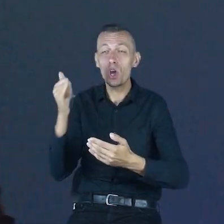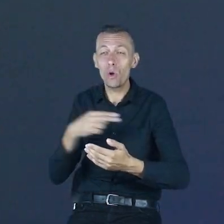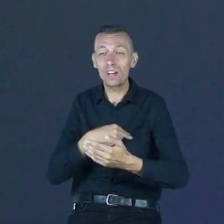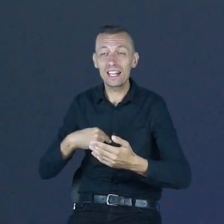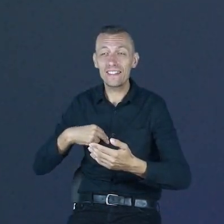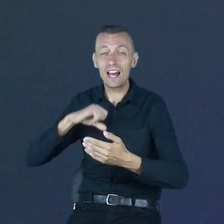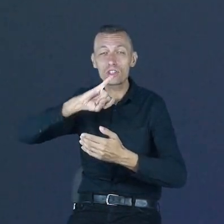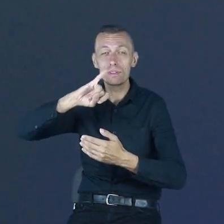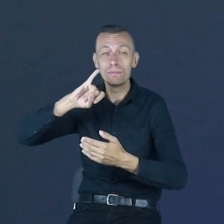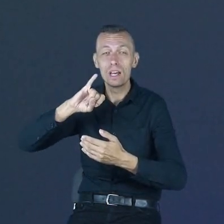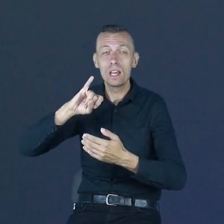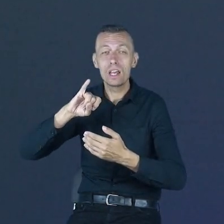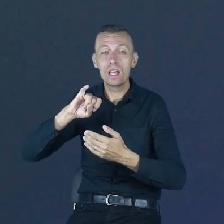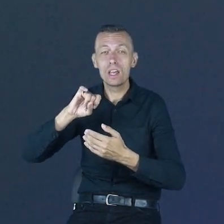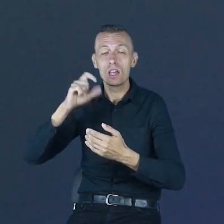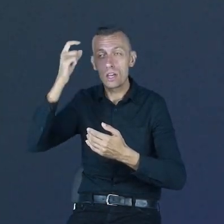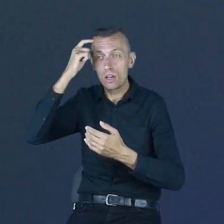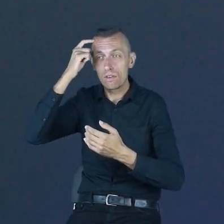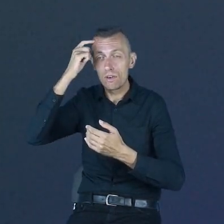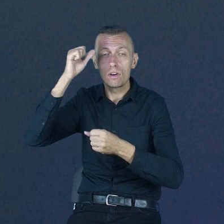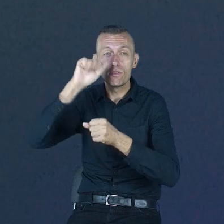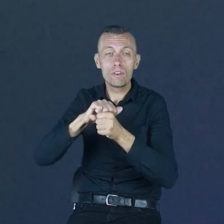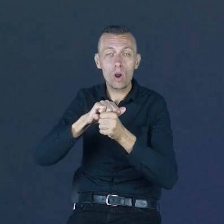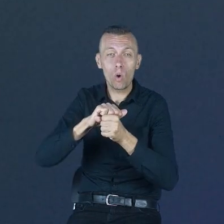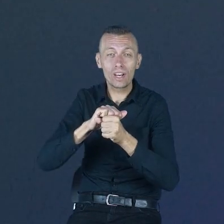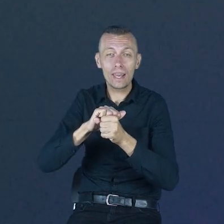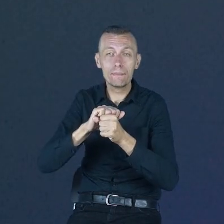diabeł. Musimy to rozumieć.